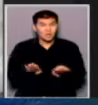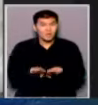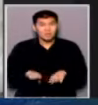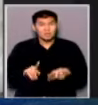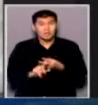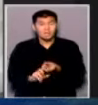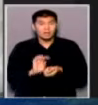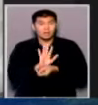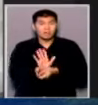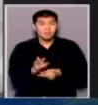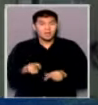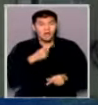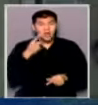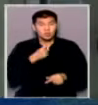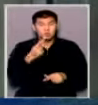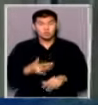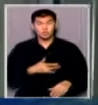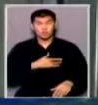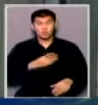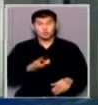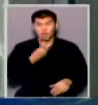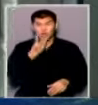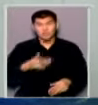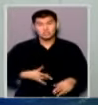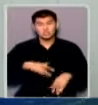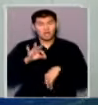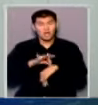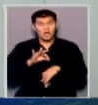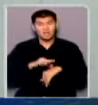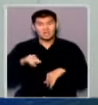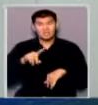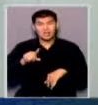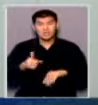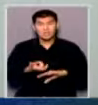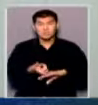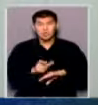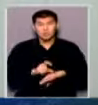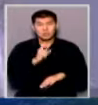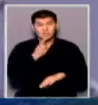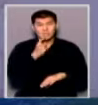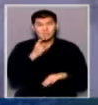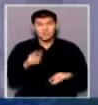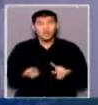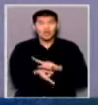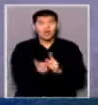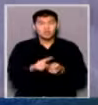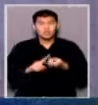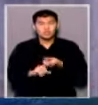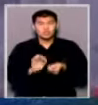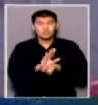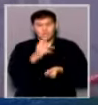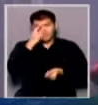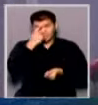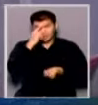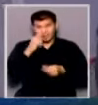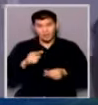Инфекционист Айнур Ерболатқызының айтуынша, жүрек айнып, іш ауырғандардың саны тамыз айынан бері күрт өскен. Мутацияланған вирустың үнді штамы деген